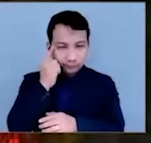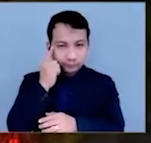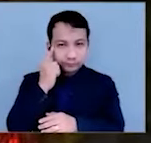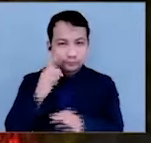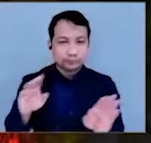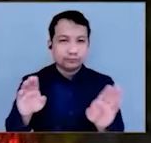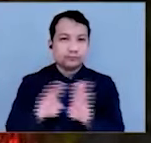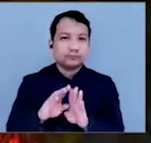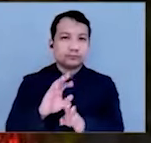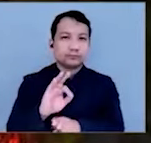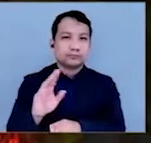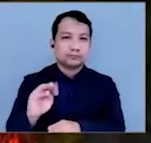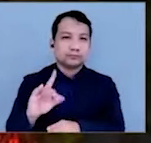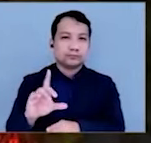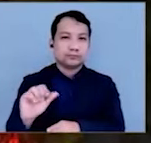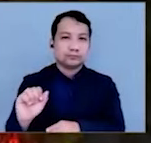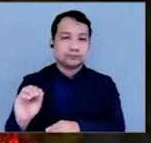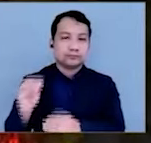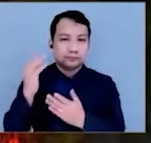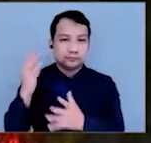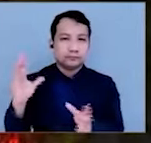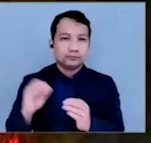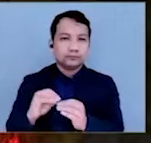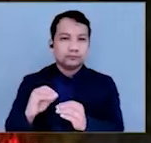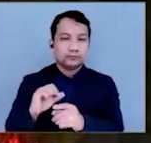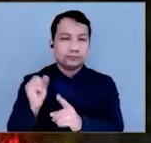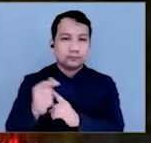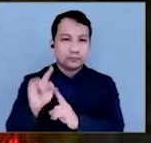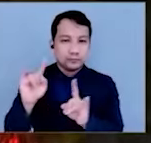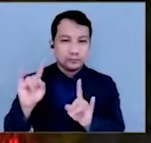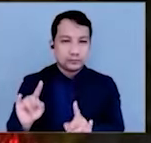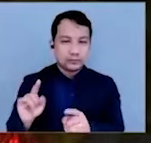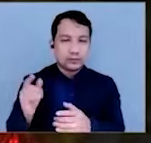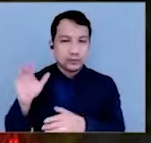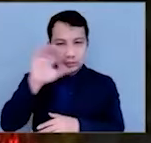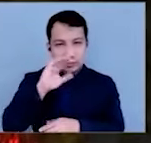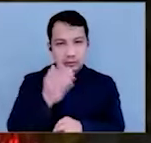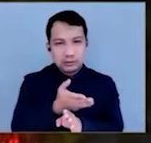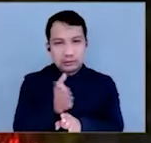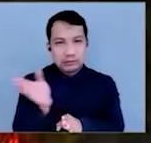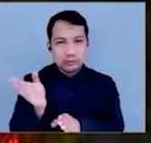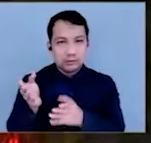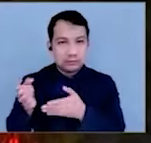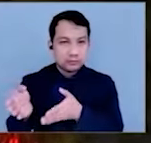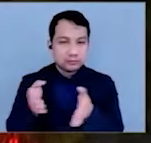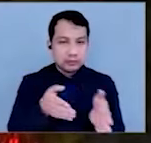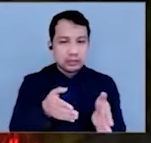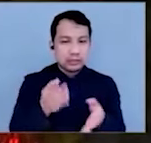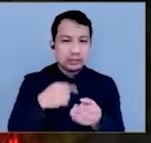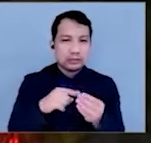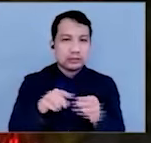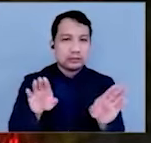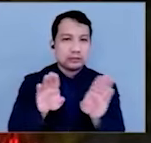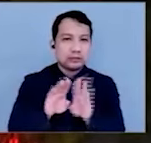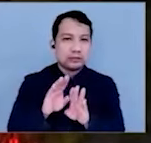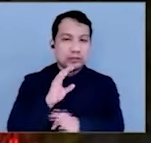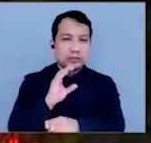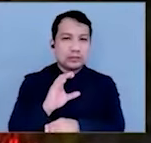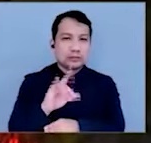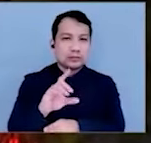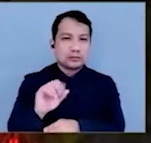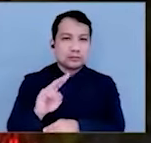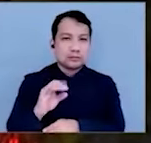Manalo Bridge, ang sabi lang nila sa social media, humanap na muna ng ibang madaraanan. Sarado rin ang Circulo Verde